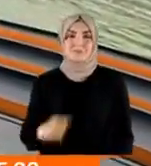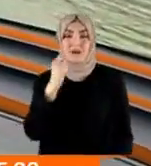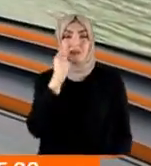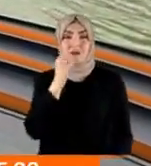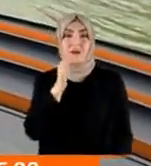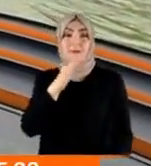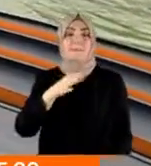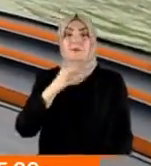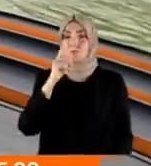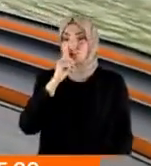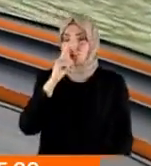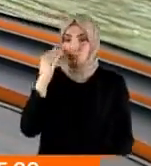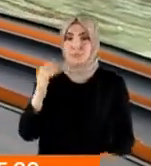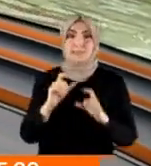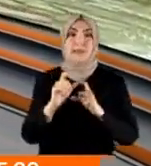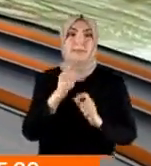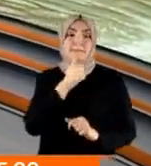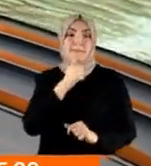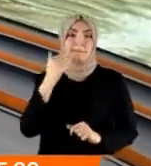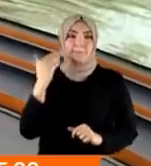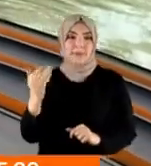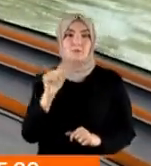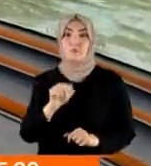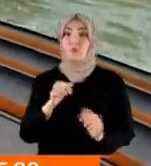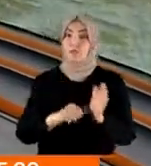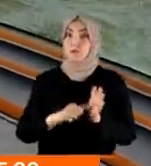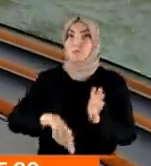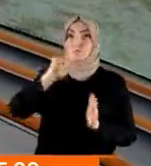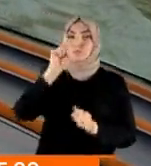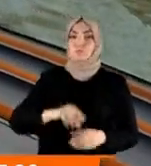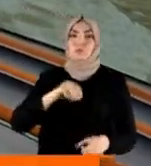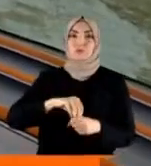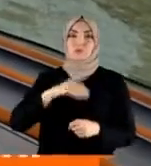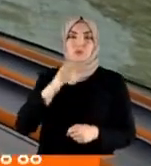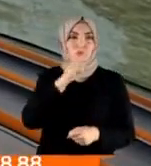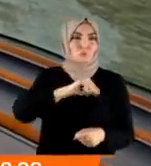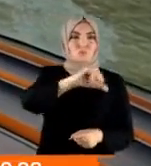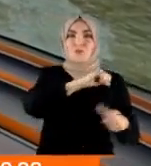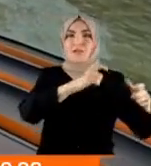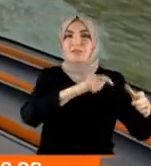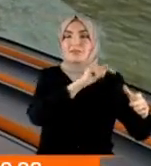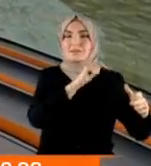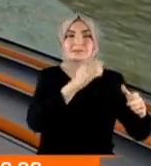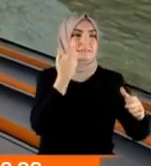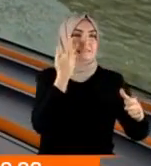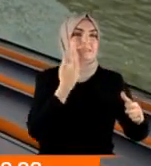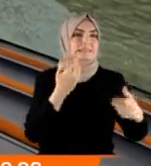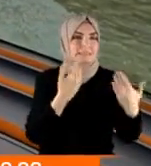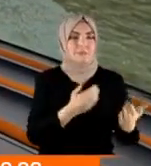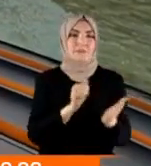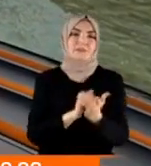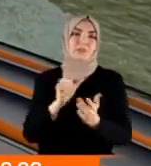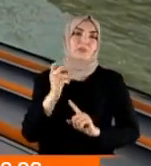Ankara Haber Müdürümüz Salim Salimoğlu bu tarihi günde adayı izleyen gazetecilerden biri. Orada gün boyu ATV Haber